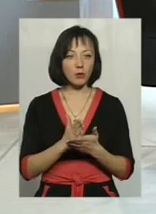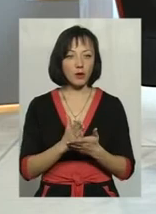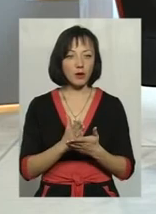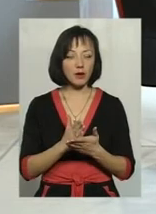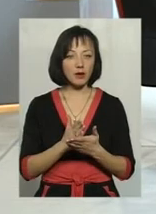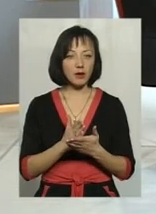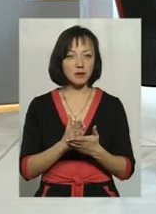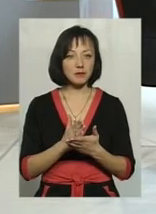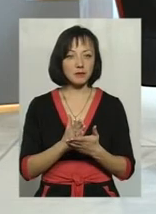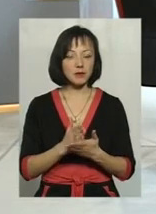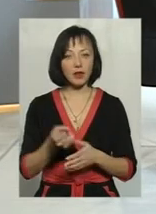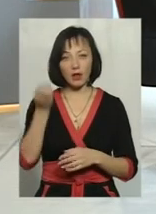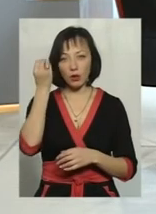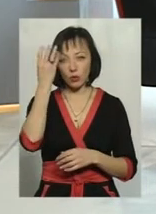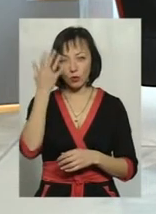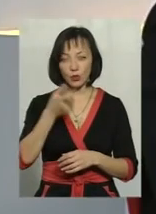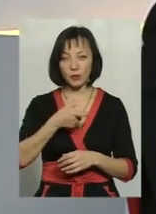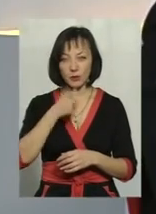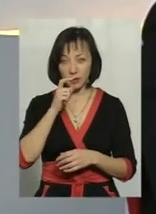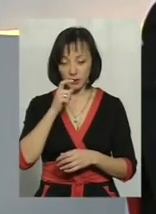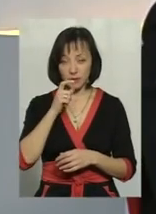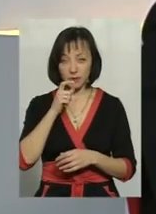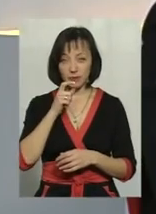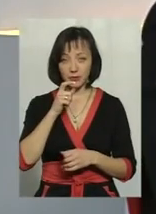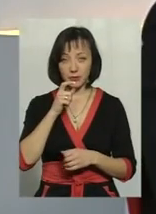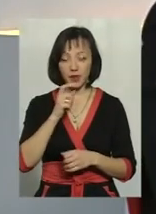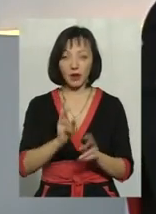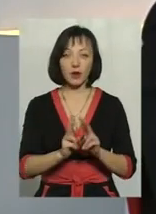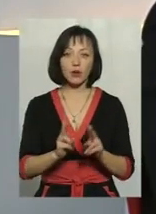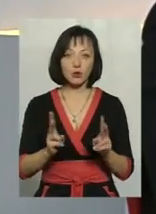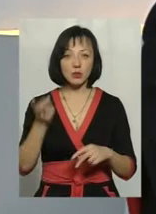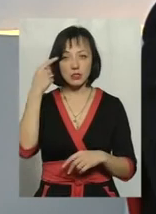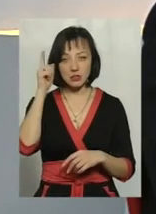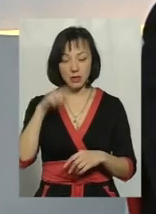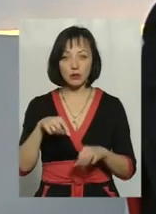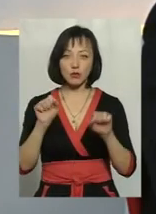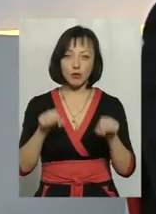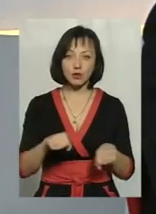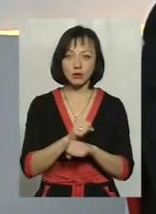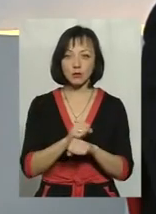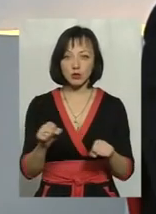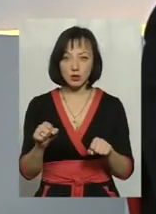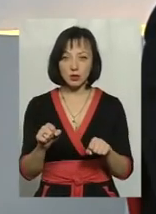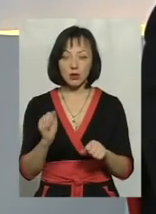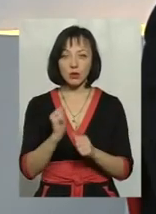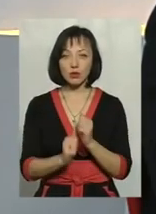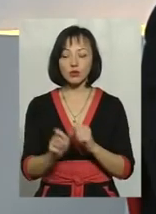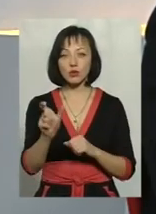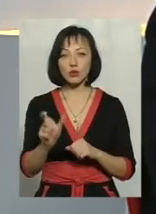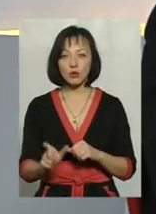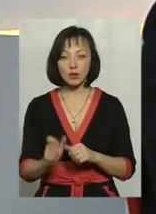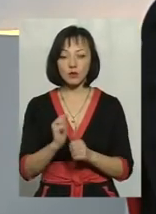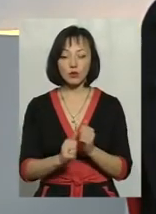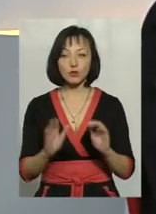якщо це можна так сказати, культуру пиття, от, хто знає, що можна, що не можна, бо тому що для кожної людини в